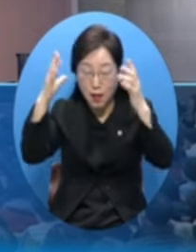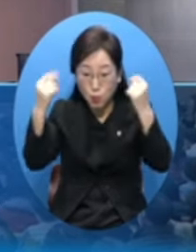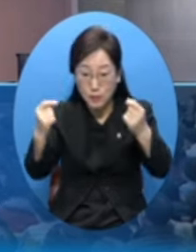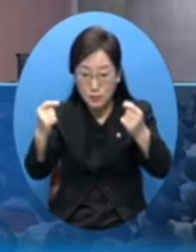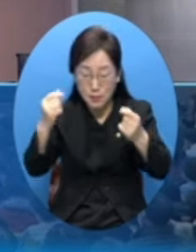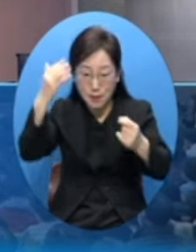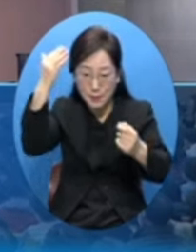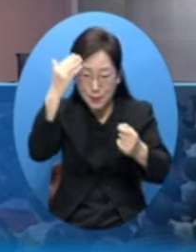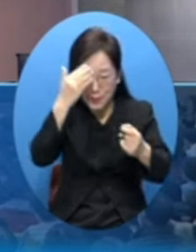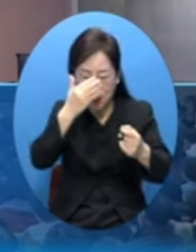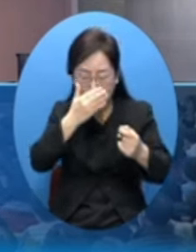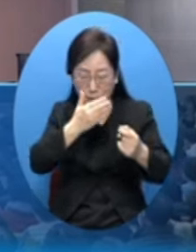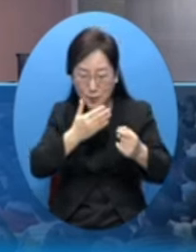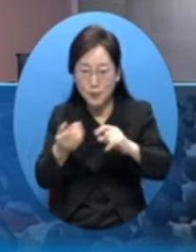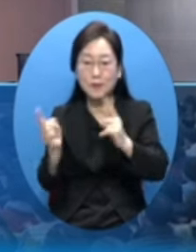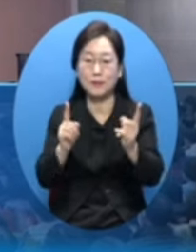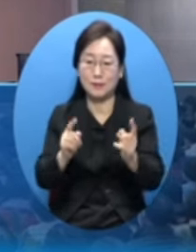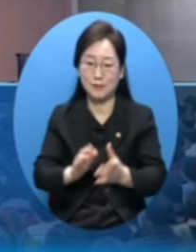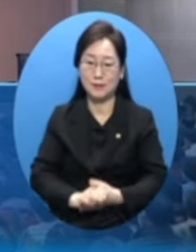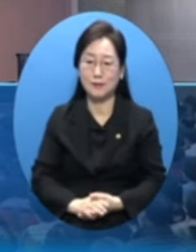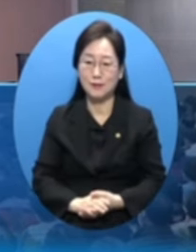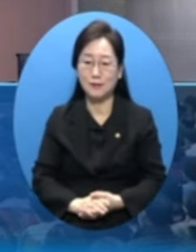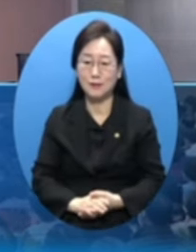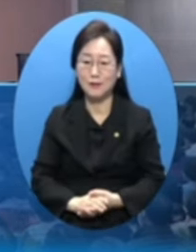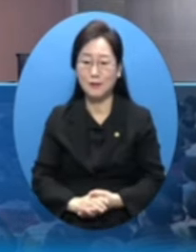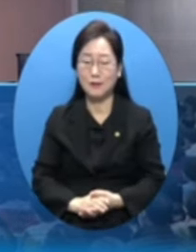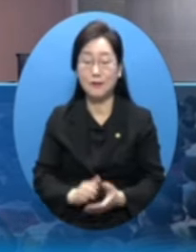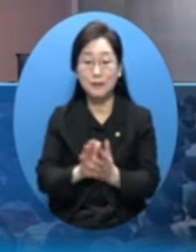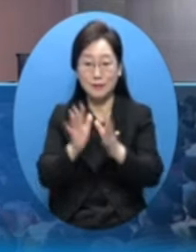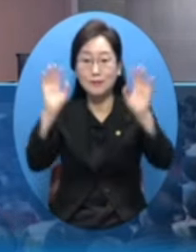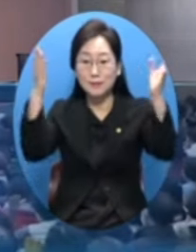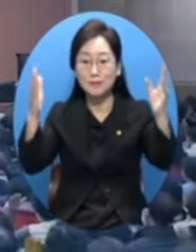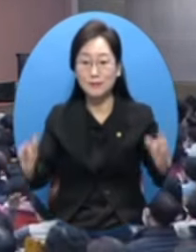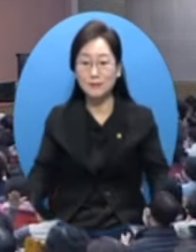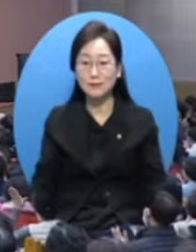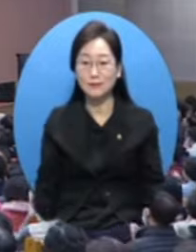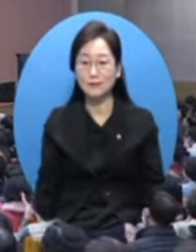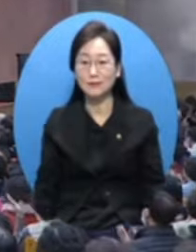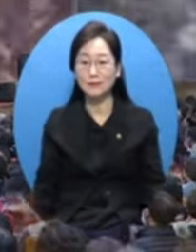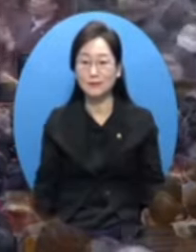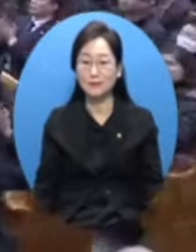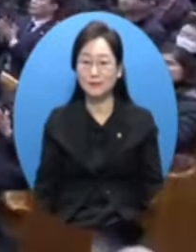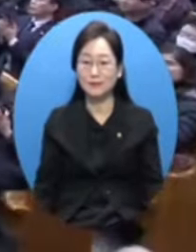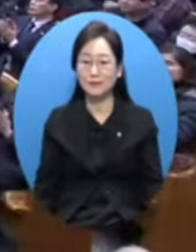회복되어 깨끗하게 되었더라. 할렐루야!